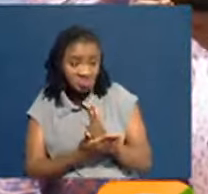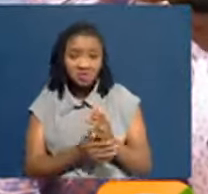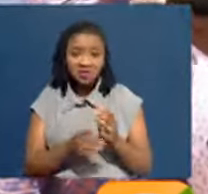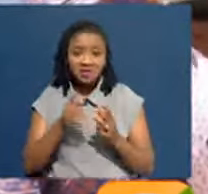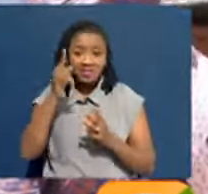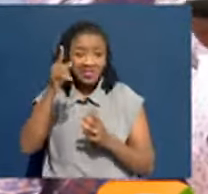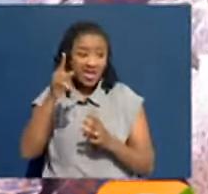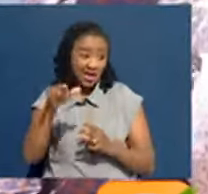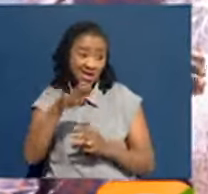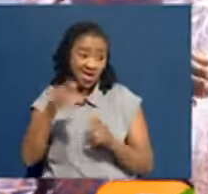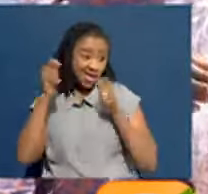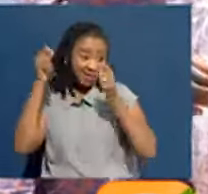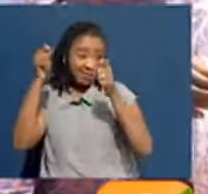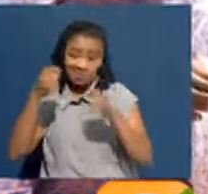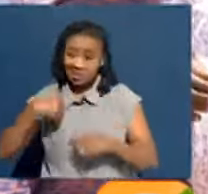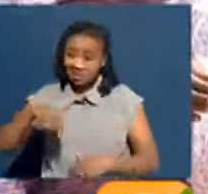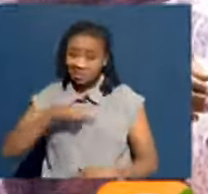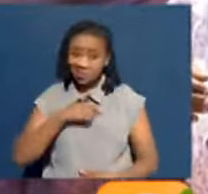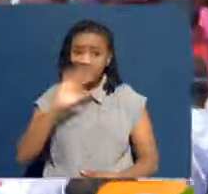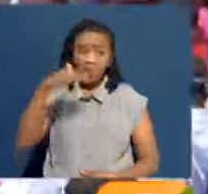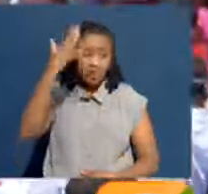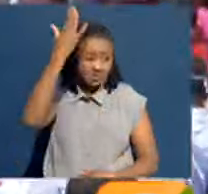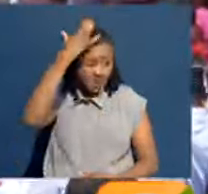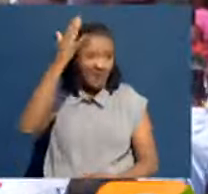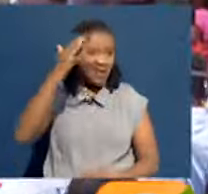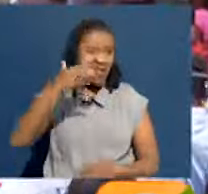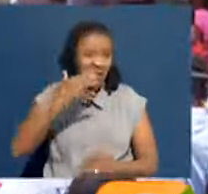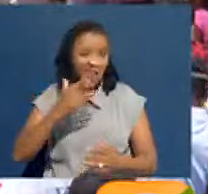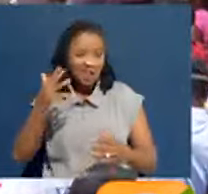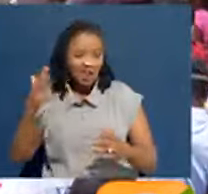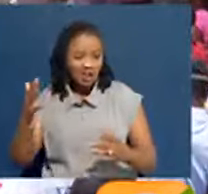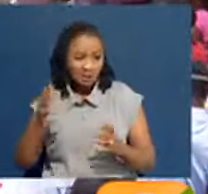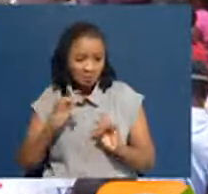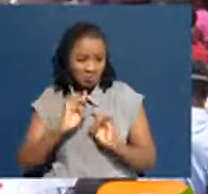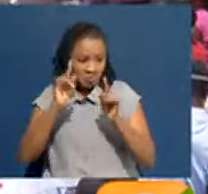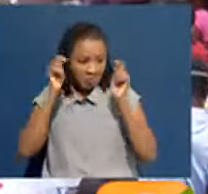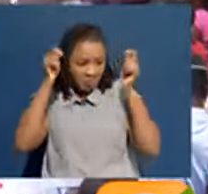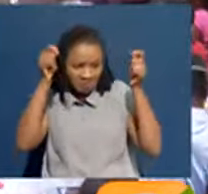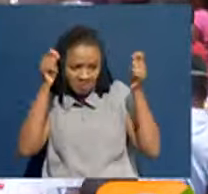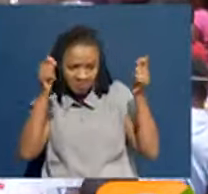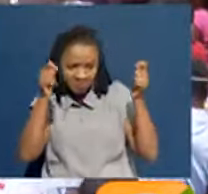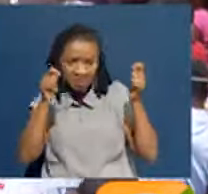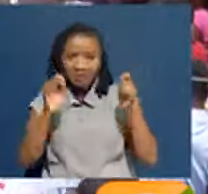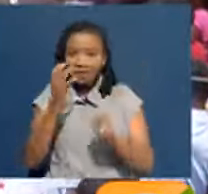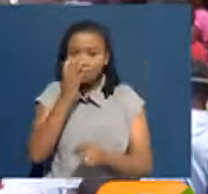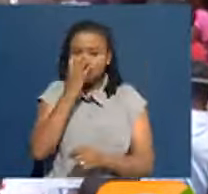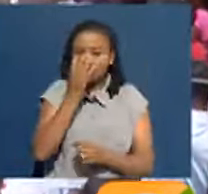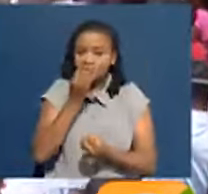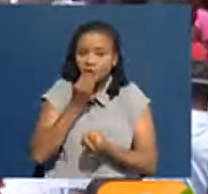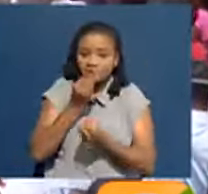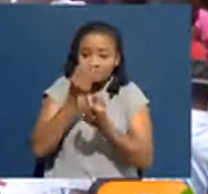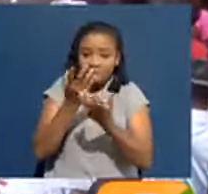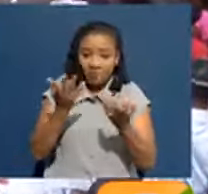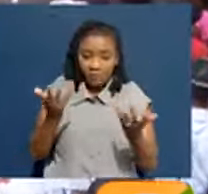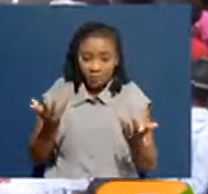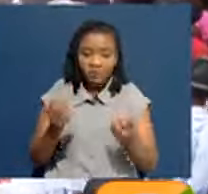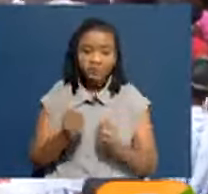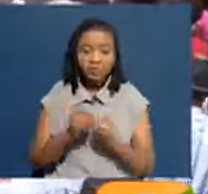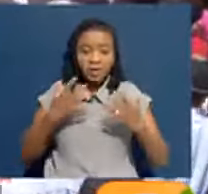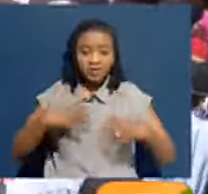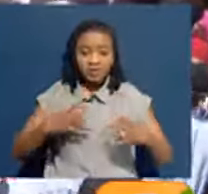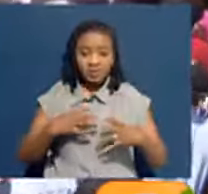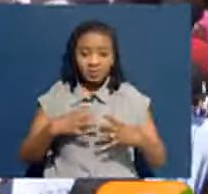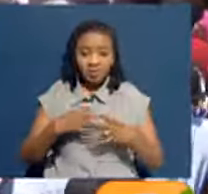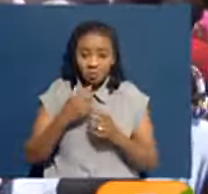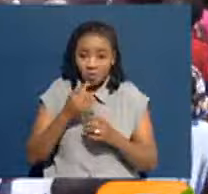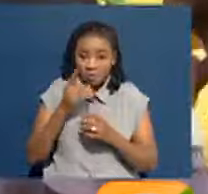Mahali ya kufanya maandamano sijui kila Jumatatu sijui lini. Aidha Rais Ruto amesema kuwa juhudi zake za kuwaleta wawekezaji nchini